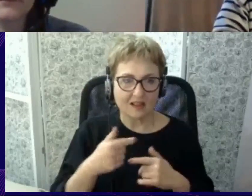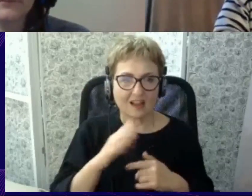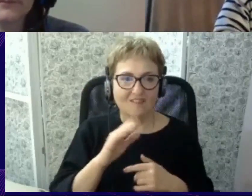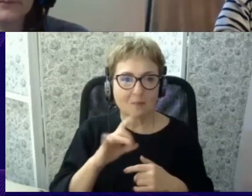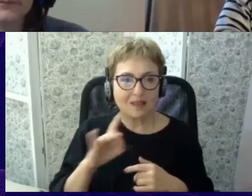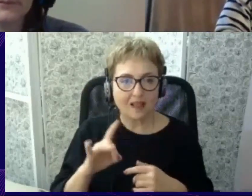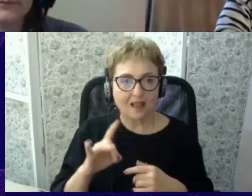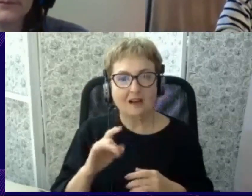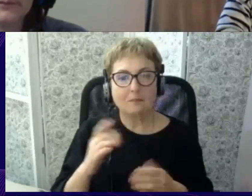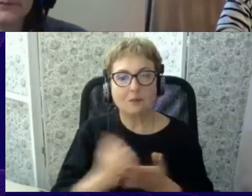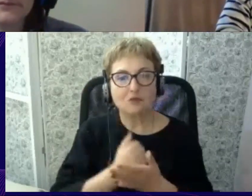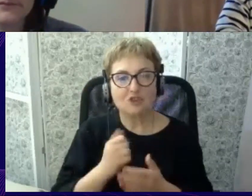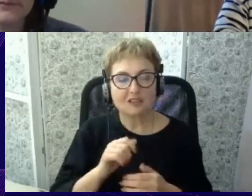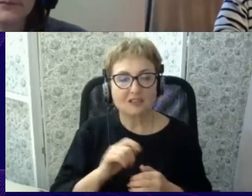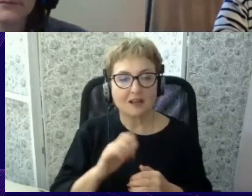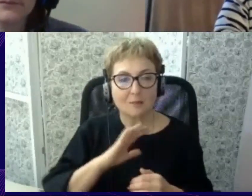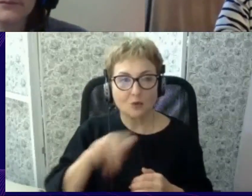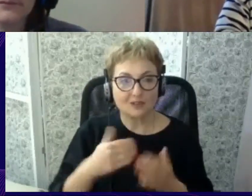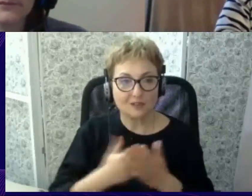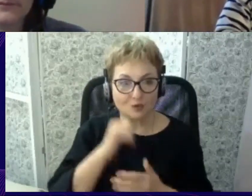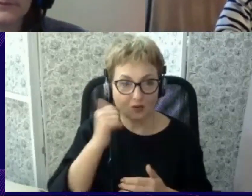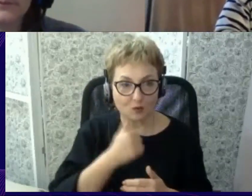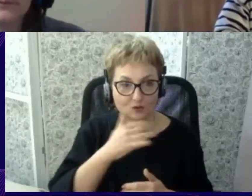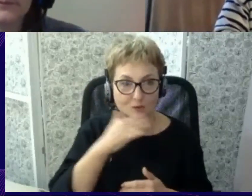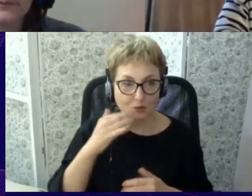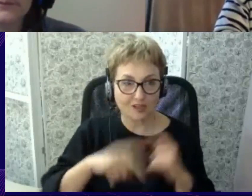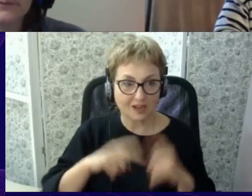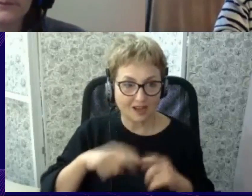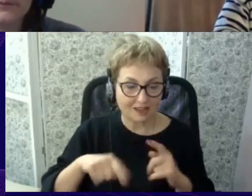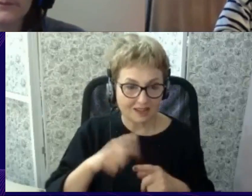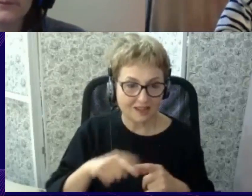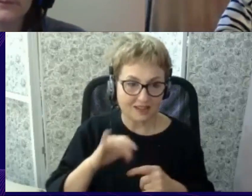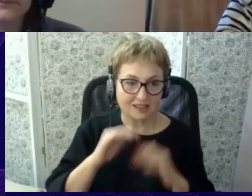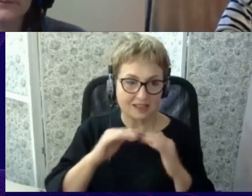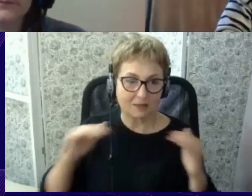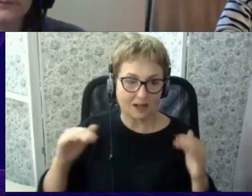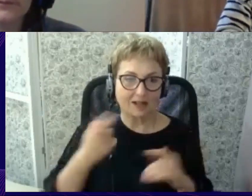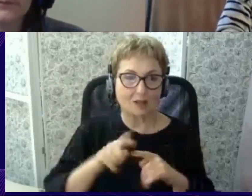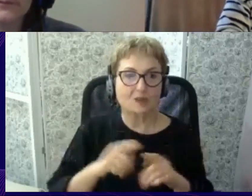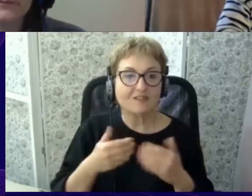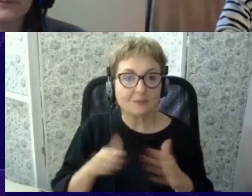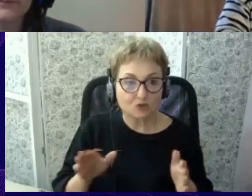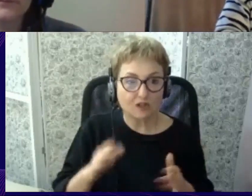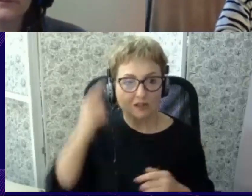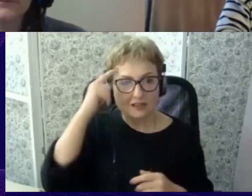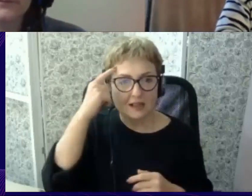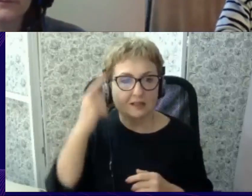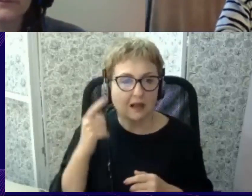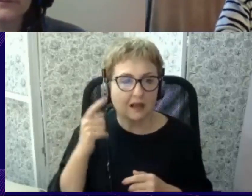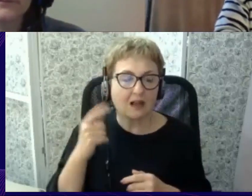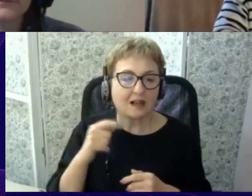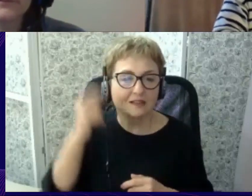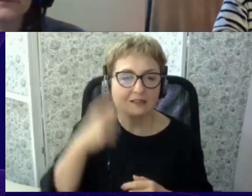получился, особенно ввиду того, что после Нового года, да, уже многие родители и ребята, кто выпускаются, озадачатся